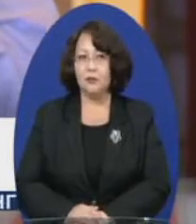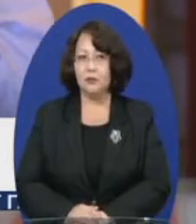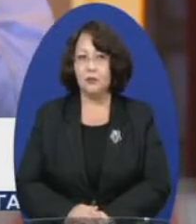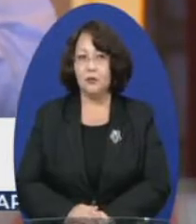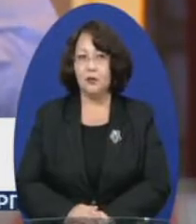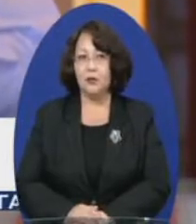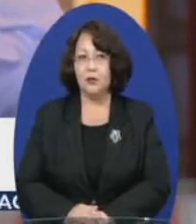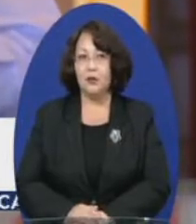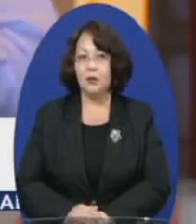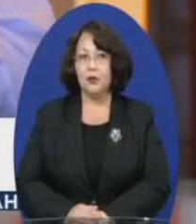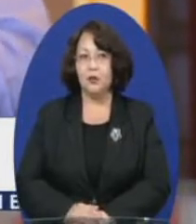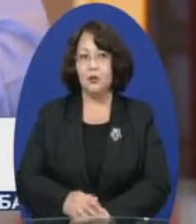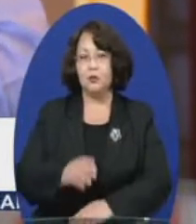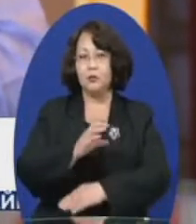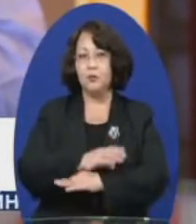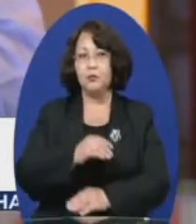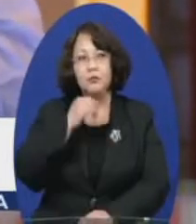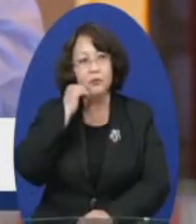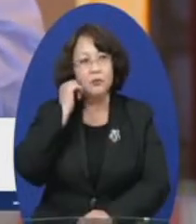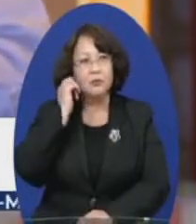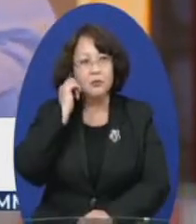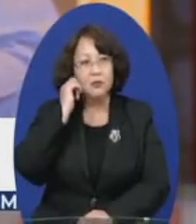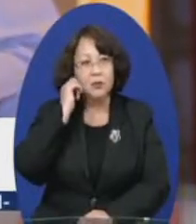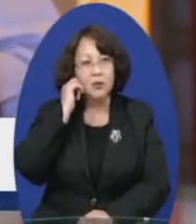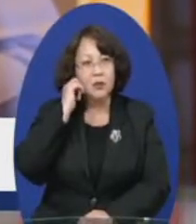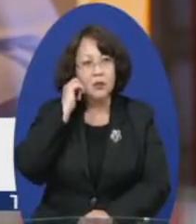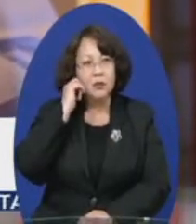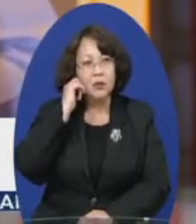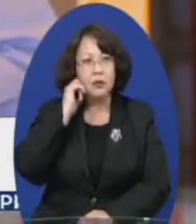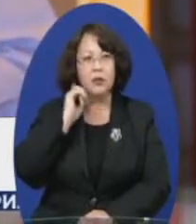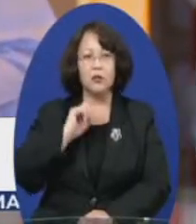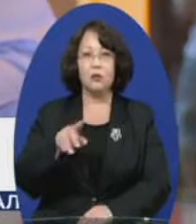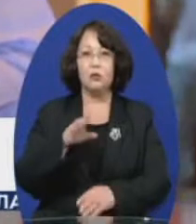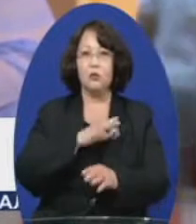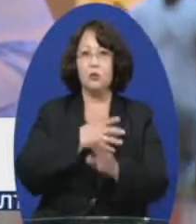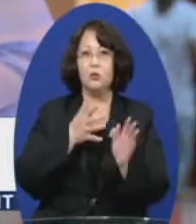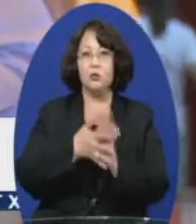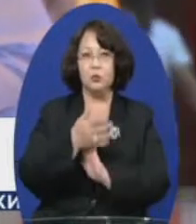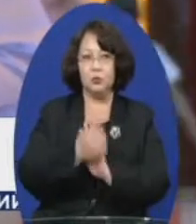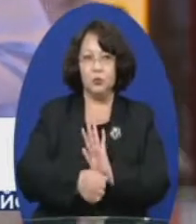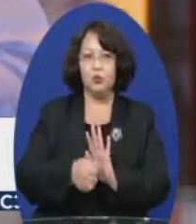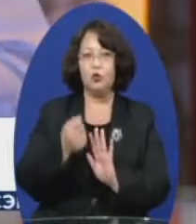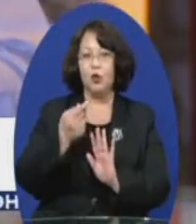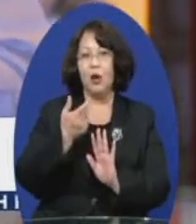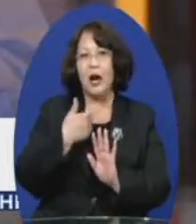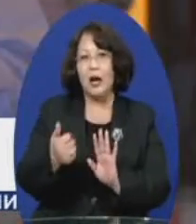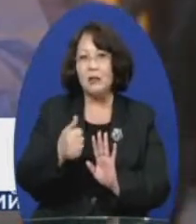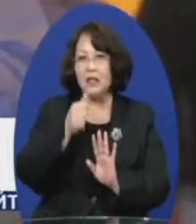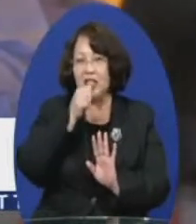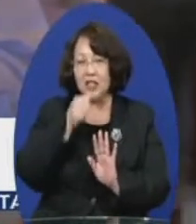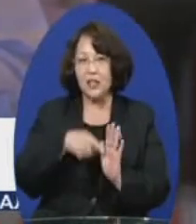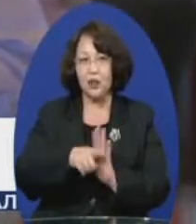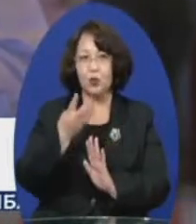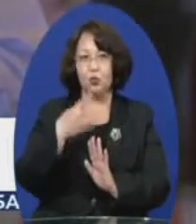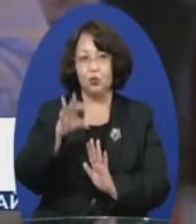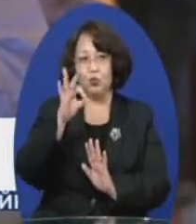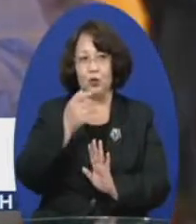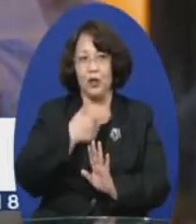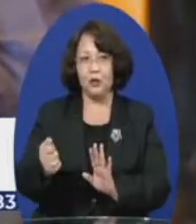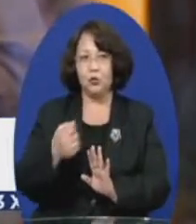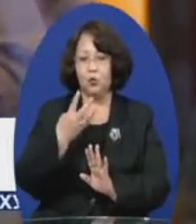зааныг суудлын сургуулийн байшин хийсэн байна. Тэгээ манай сургуулийн төсвийг энэ жил танцаа. Одоо ихний ээлжийн 40%